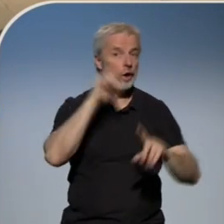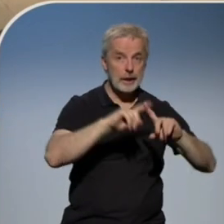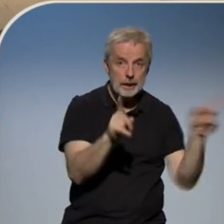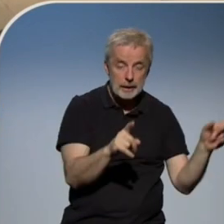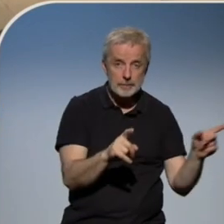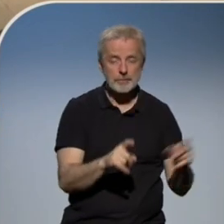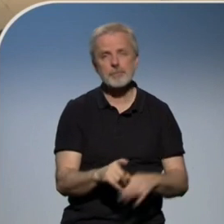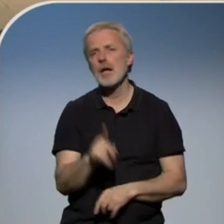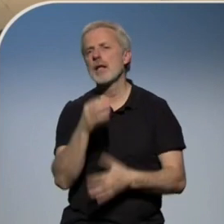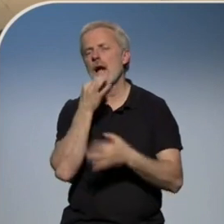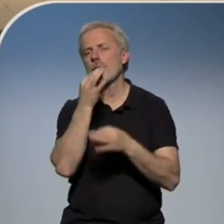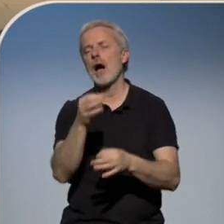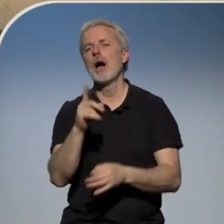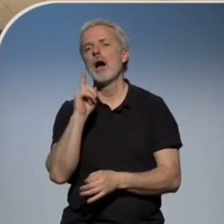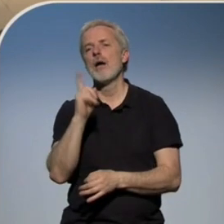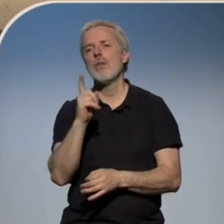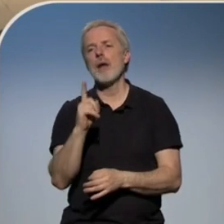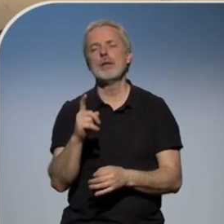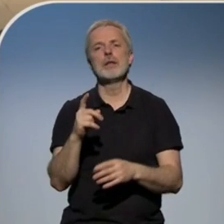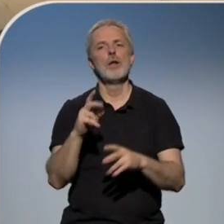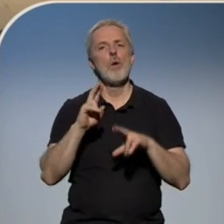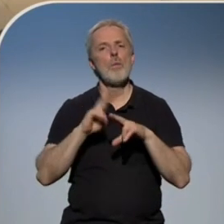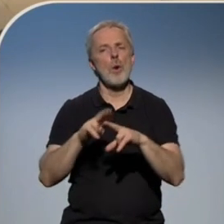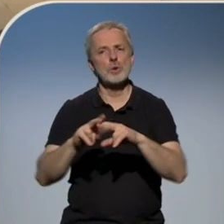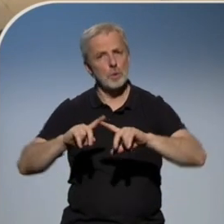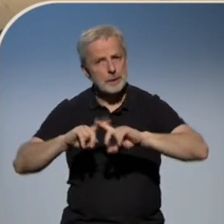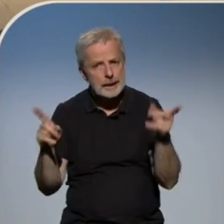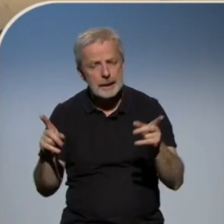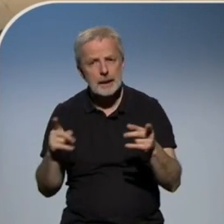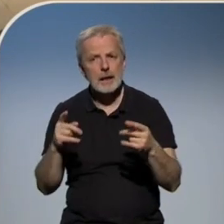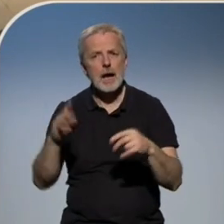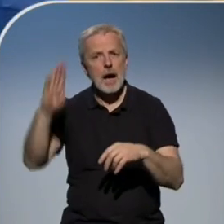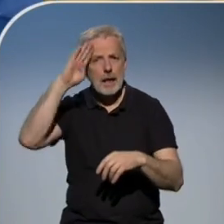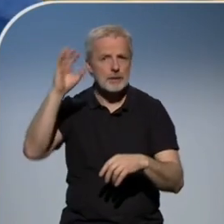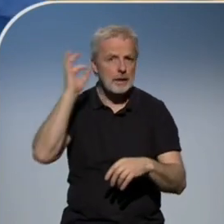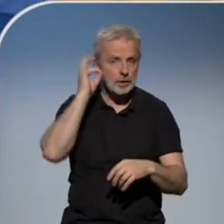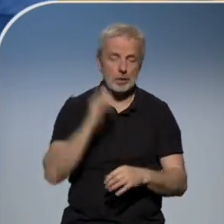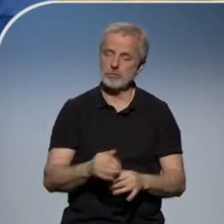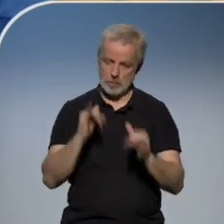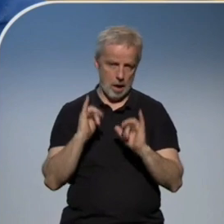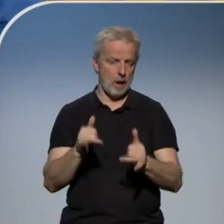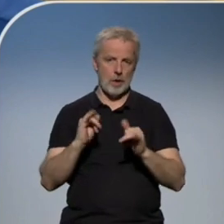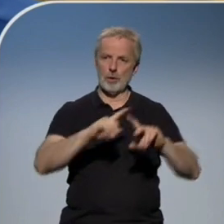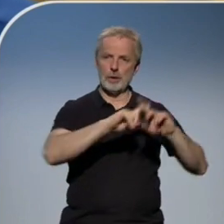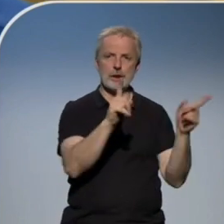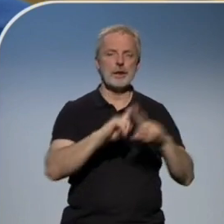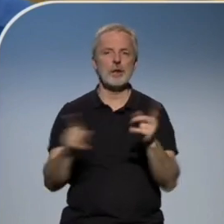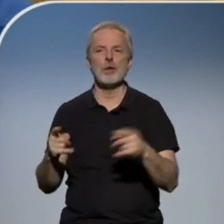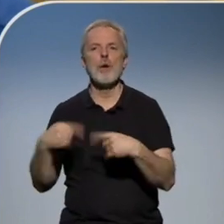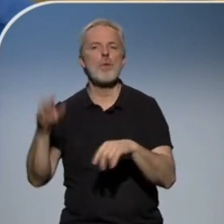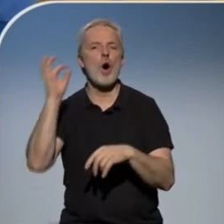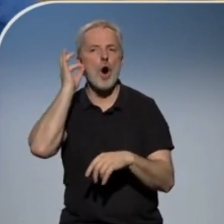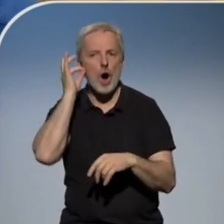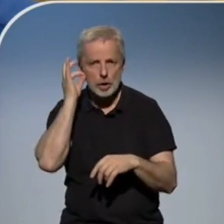existuje, no, měly by být i rozdíly vlastně v přístupu a v práci s dětmi, jak ve sportu, tak ve škole jako s chlapci a s děvčaty. Obrovský rozdíl, například holčičkám nejvíc ubližuje